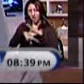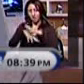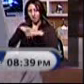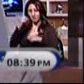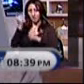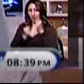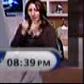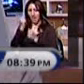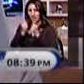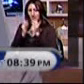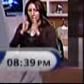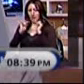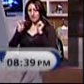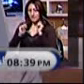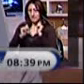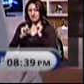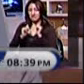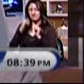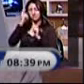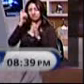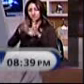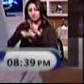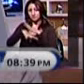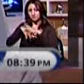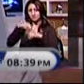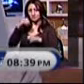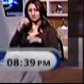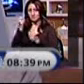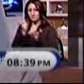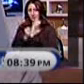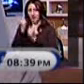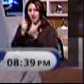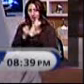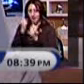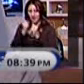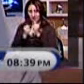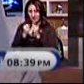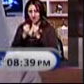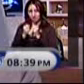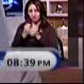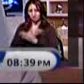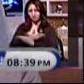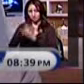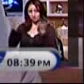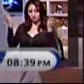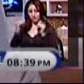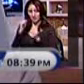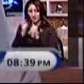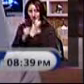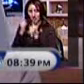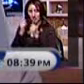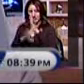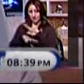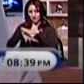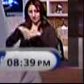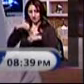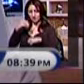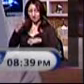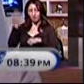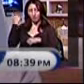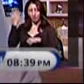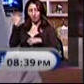يعني مصر دخلت فيها السيارة بعد سنتين من اول رحلة بالسيارة على الاطلاق، اول رحلة